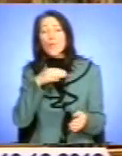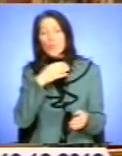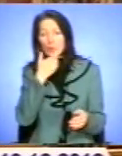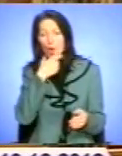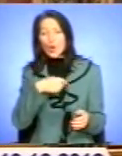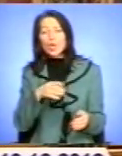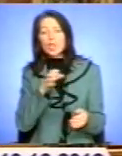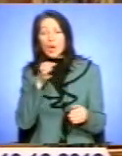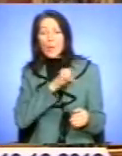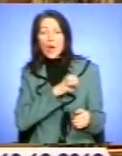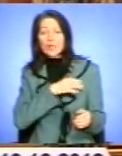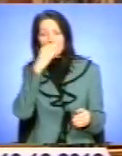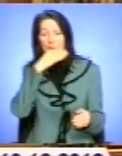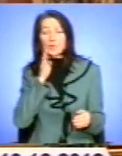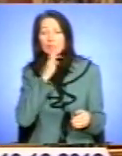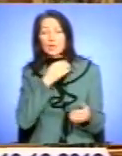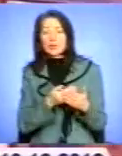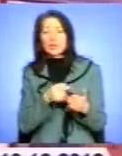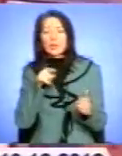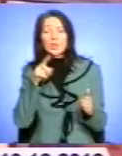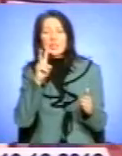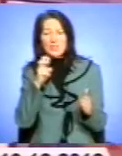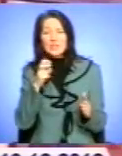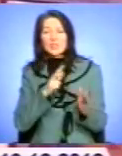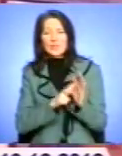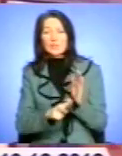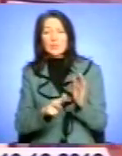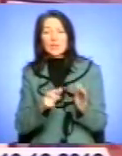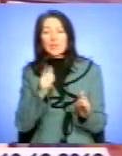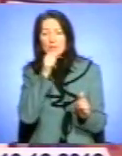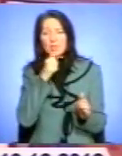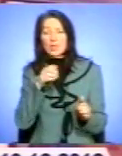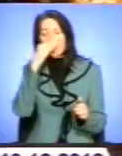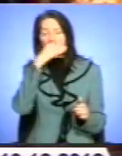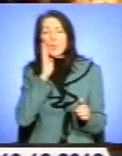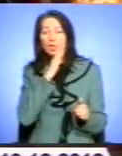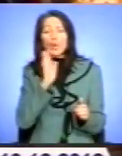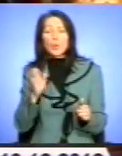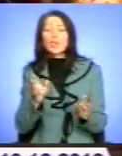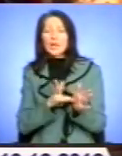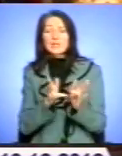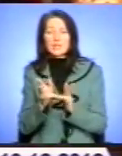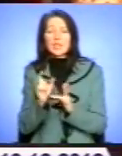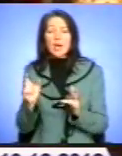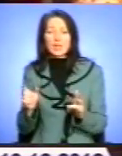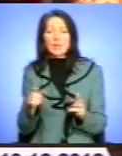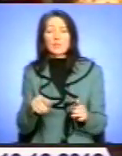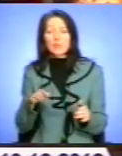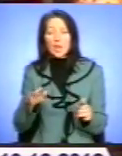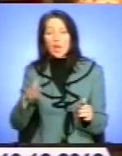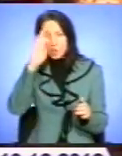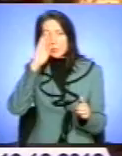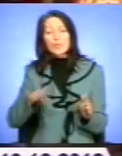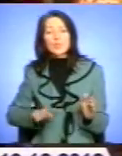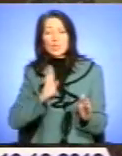Нони близько 280 року. Батьки його сповідували християнську віру. Микола вже змалку був набожним. З віком